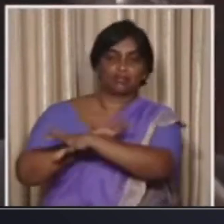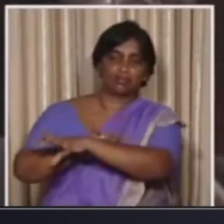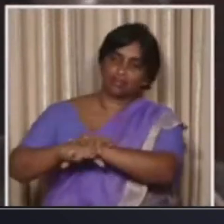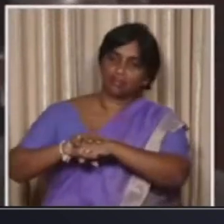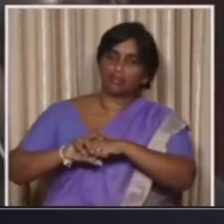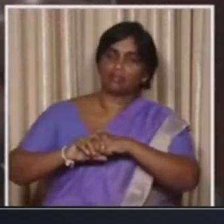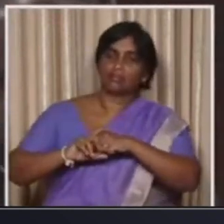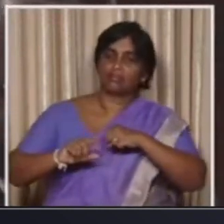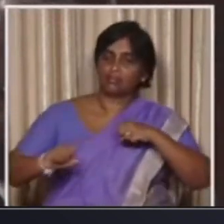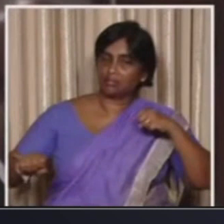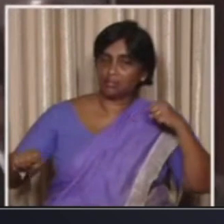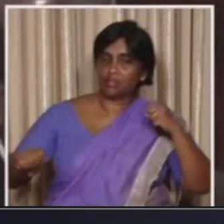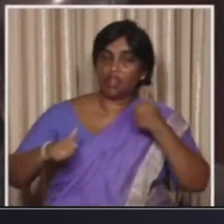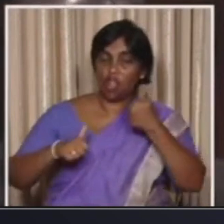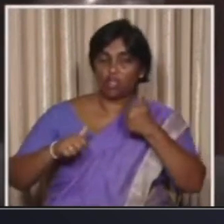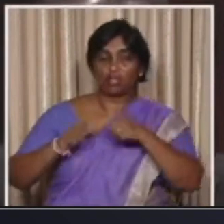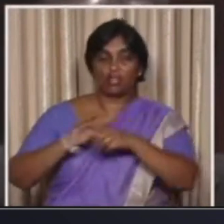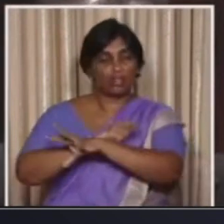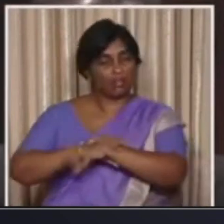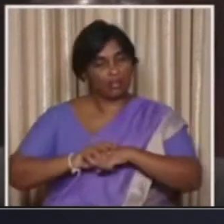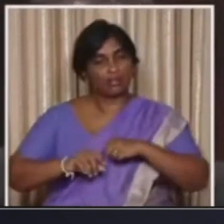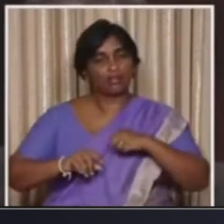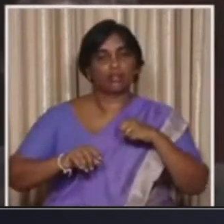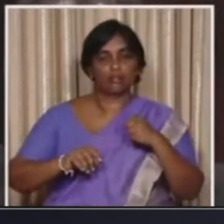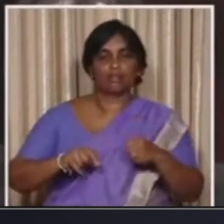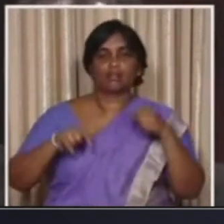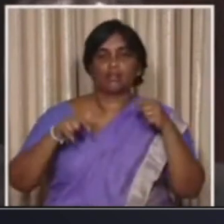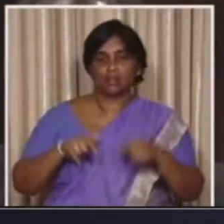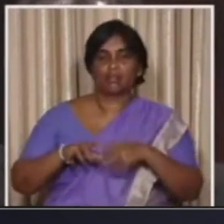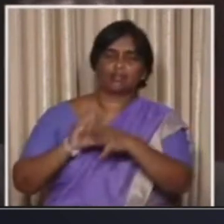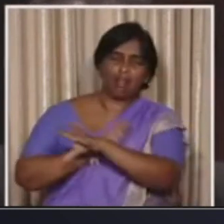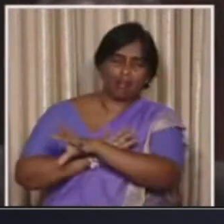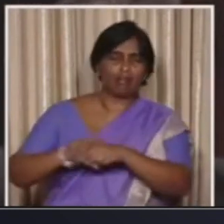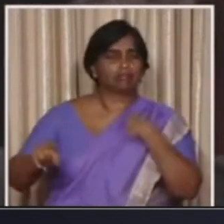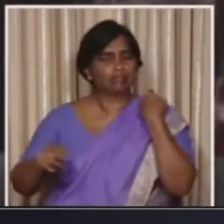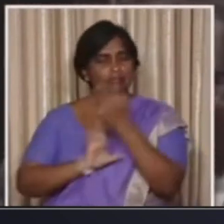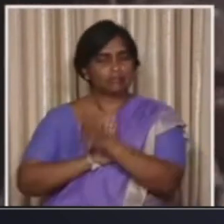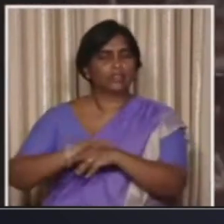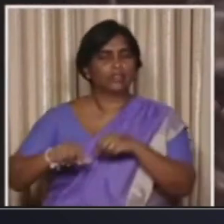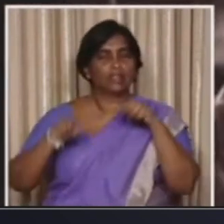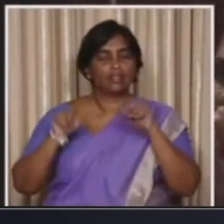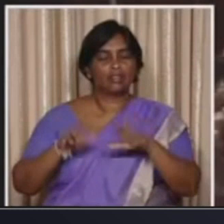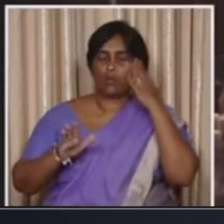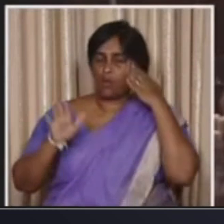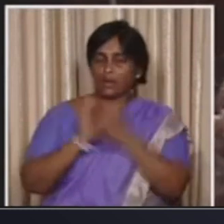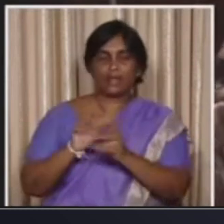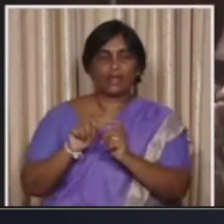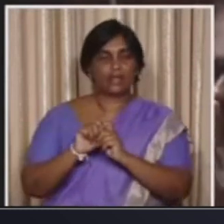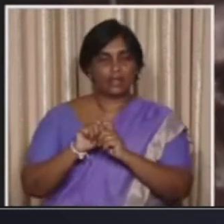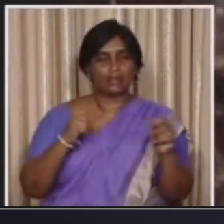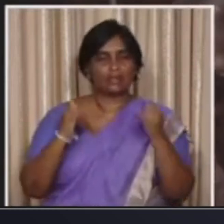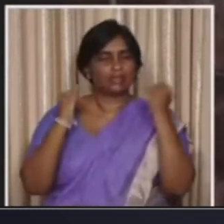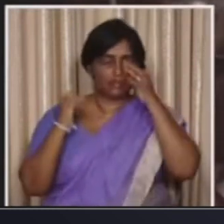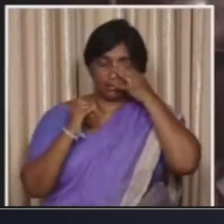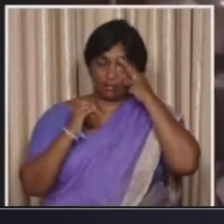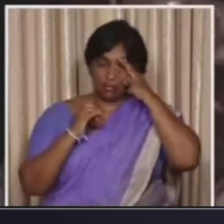tu ma khana pita honda pita ta honda pita khana pita ta dem me ka dala dala me kotori irila dem me ka hampa da